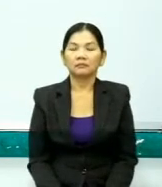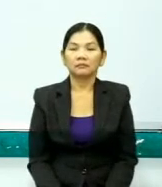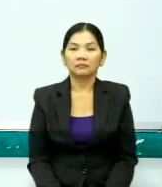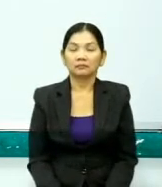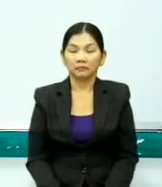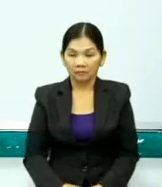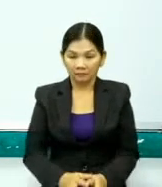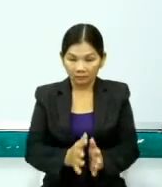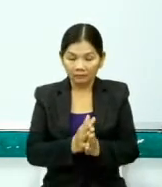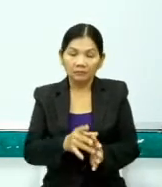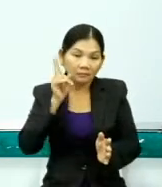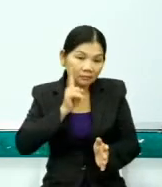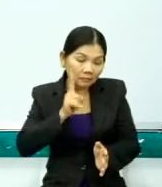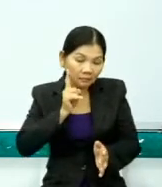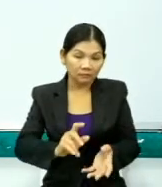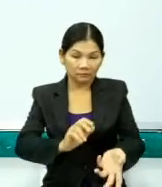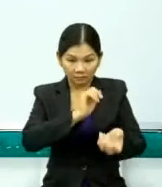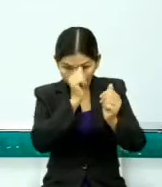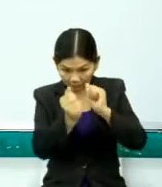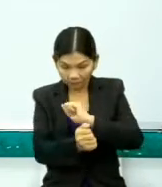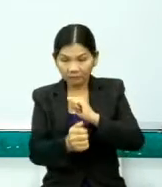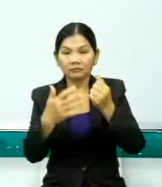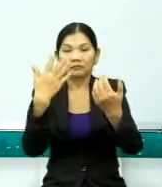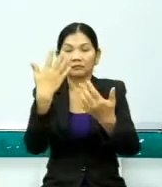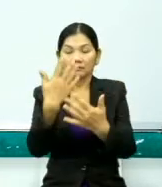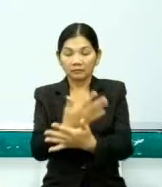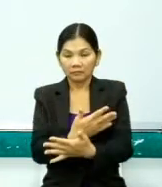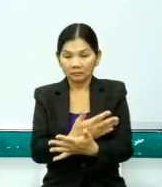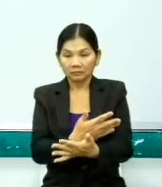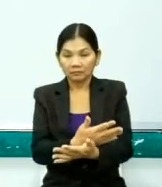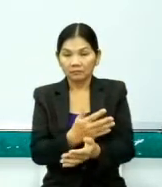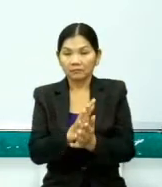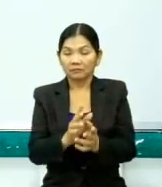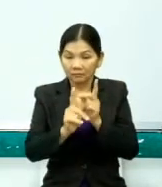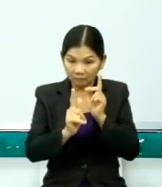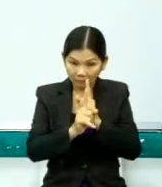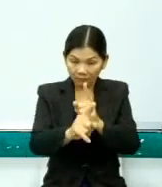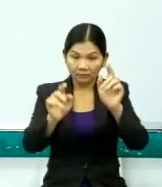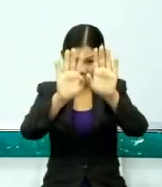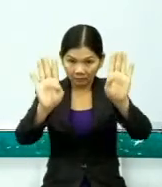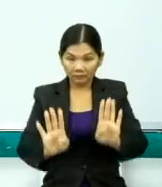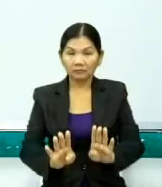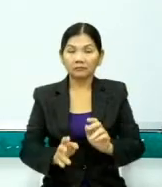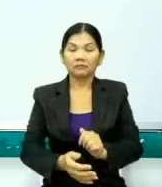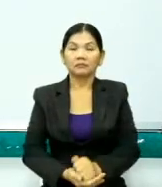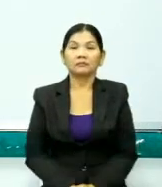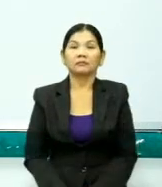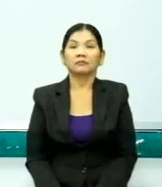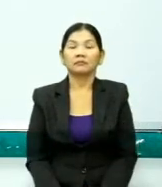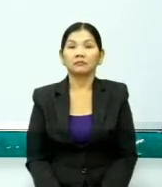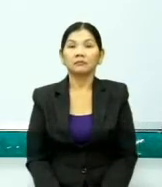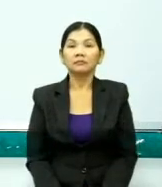Chà, bà con mình toàn trăm trời lọ tế con ác, các đâm rơi tự tâm này cổ này lực đá, các đá khiến.